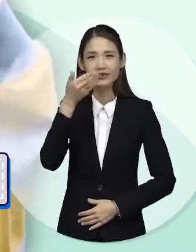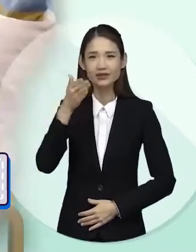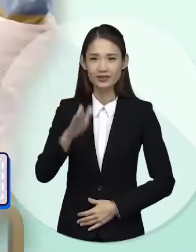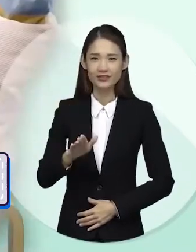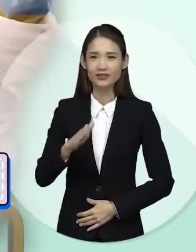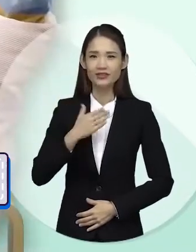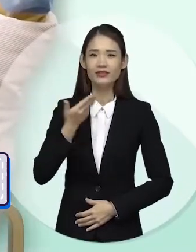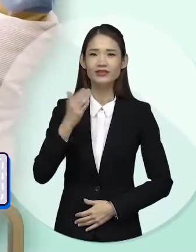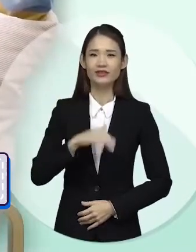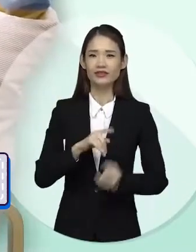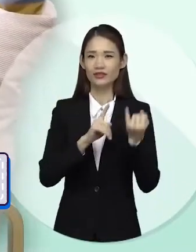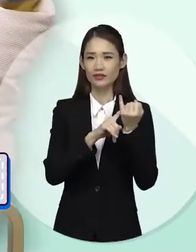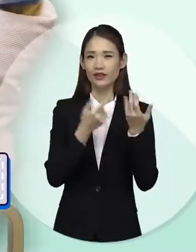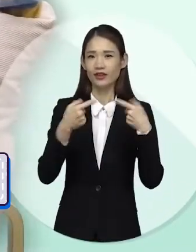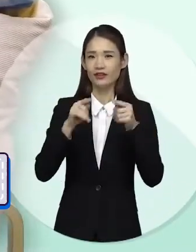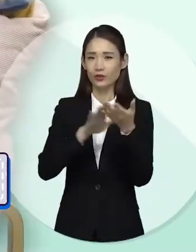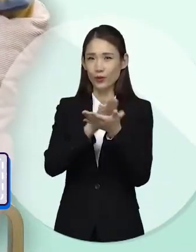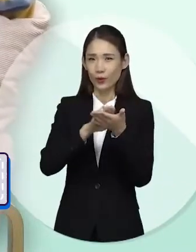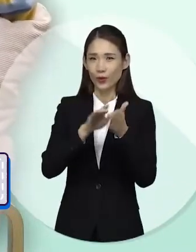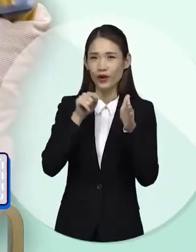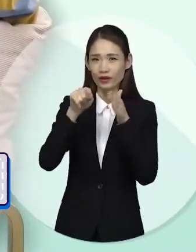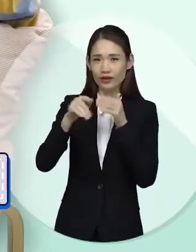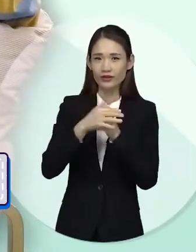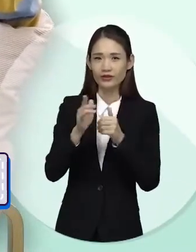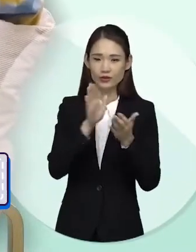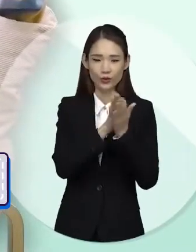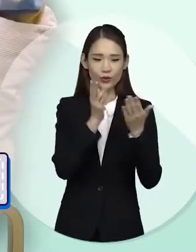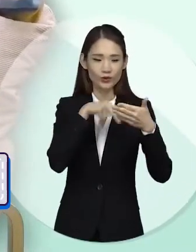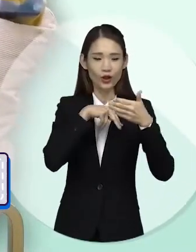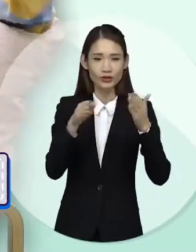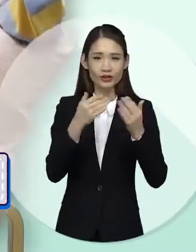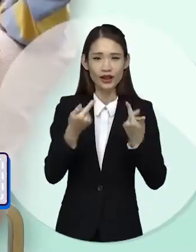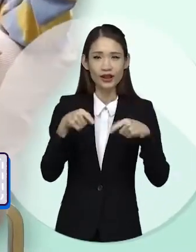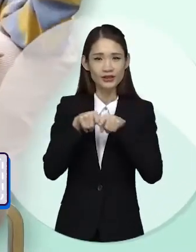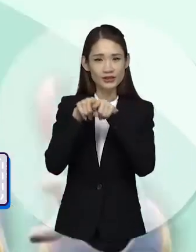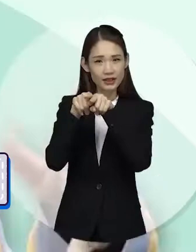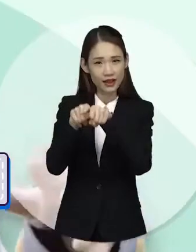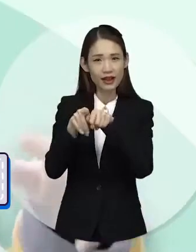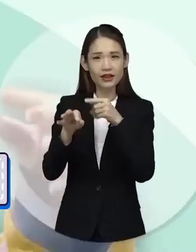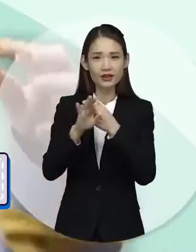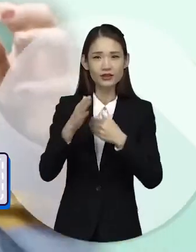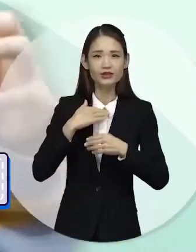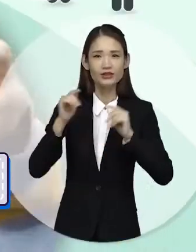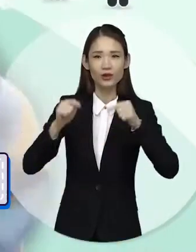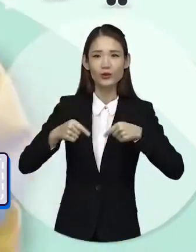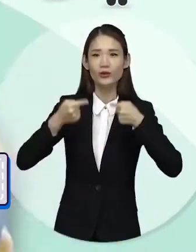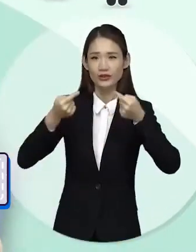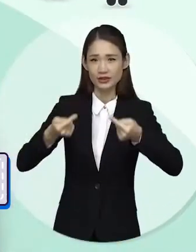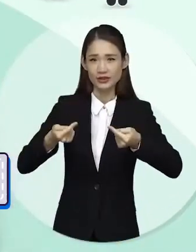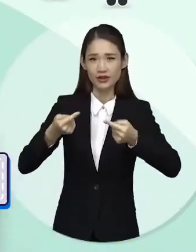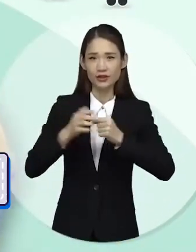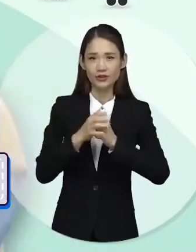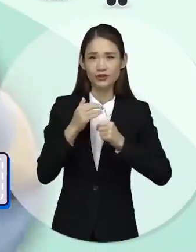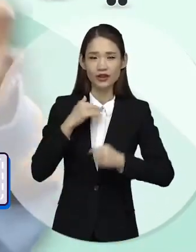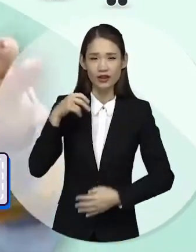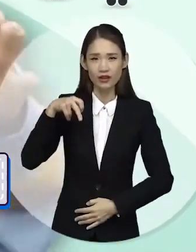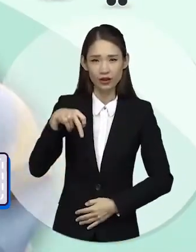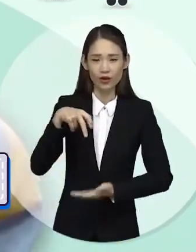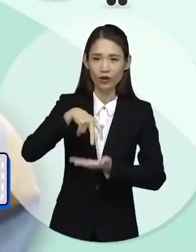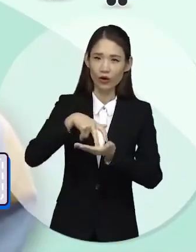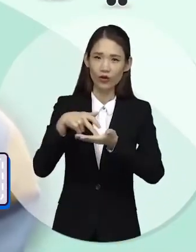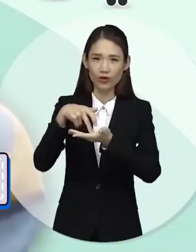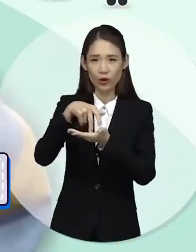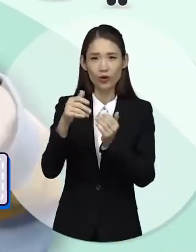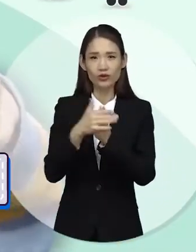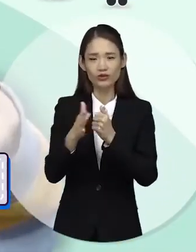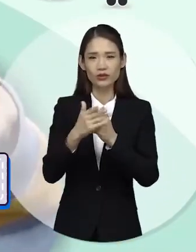시기잖아요. 그런데 이제 민지랑 같이 놀러 다니거나 아니면 뭐 독서실에 같이 가거나 하면은 제 휠체어라든가 아니면 제